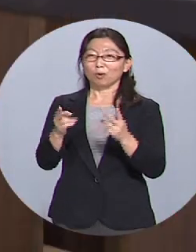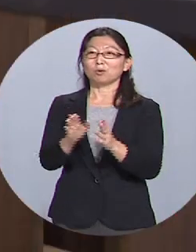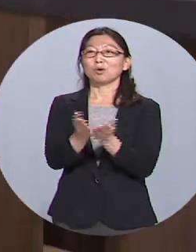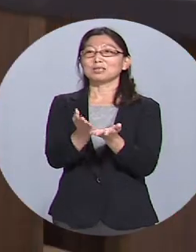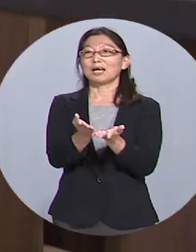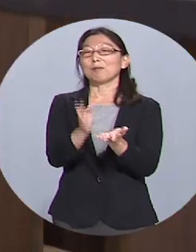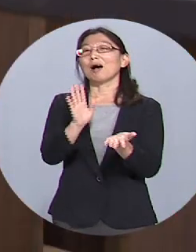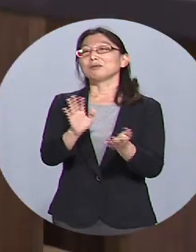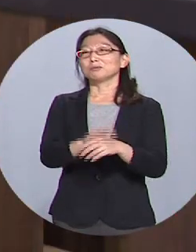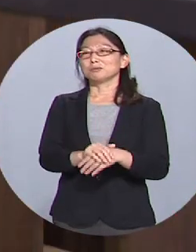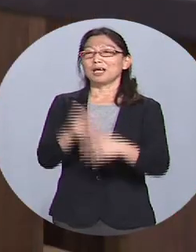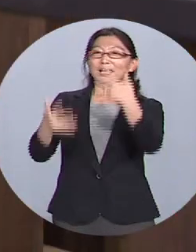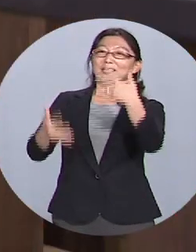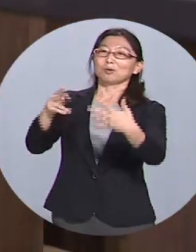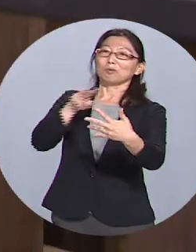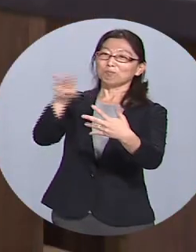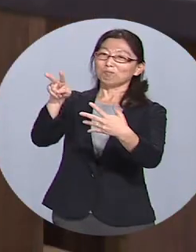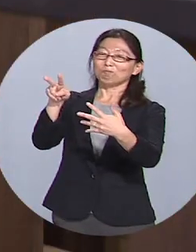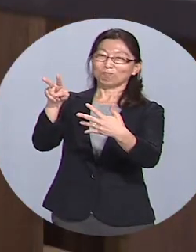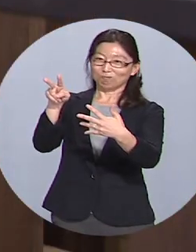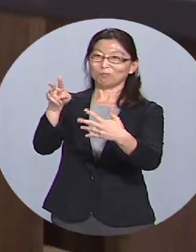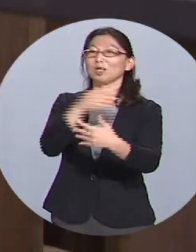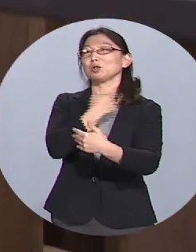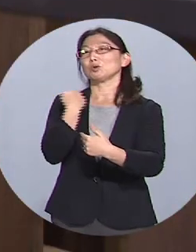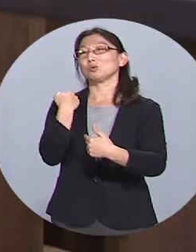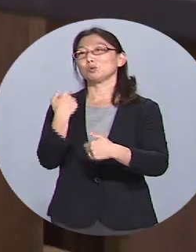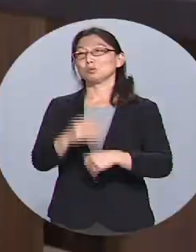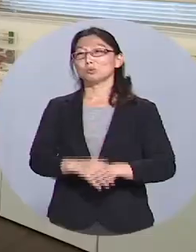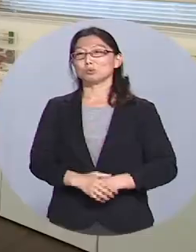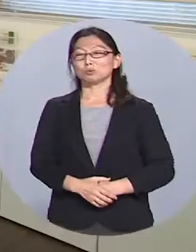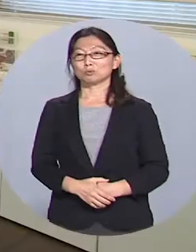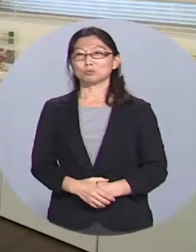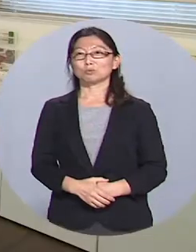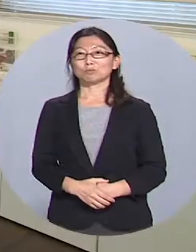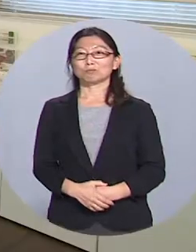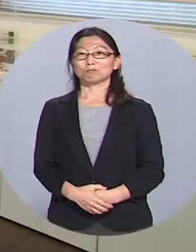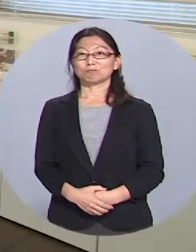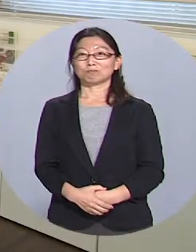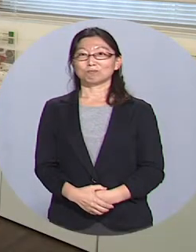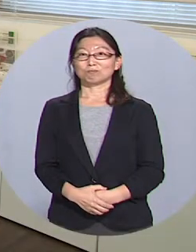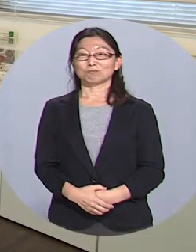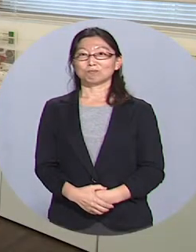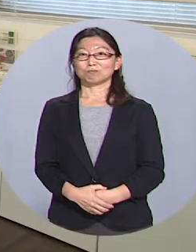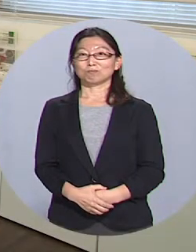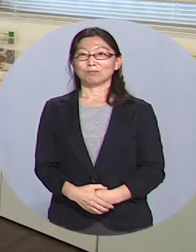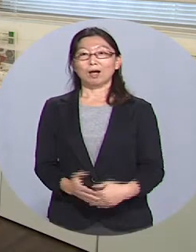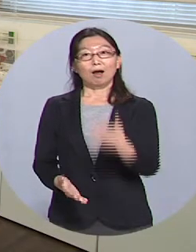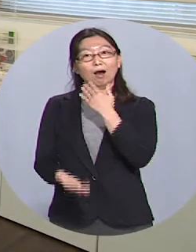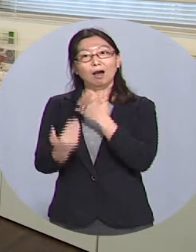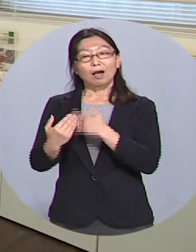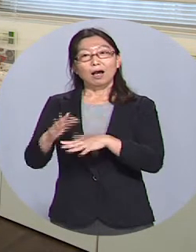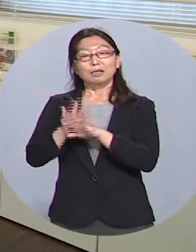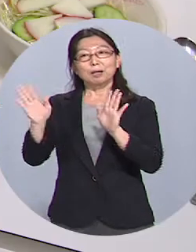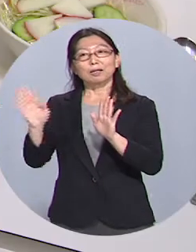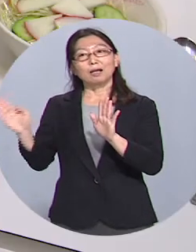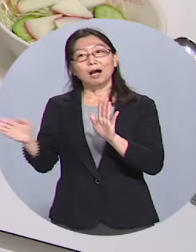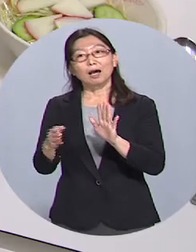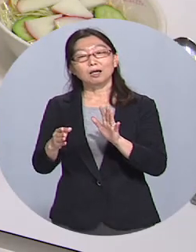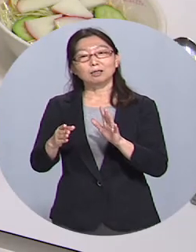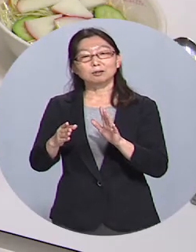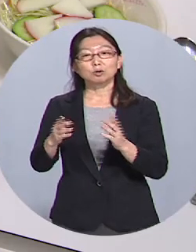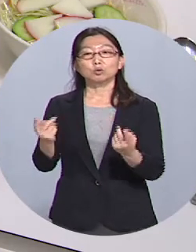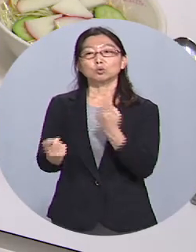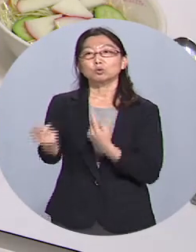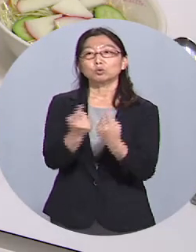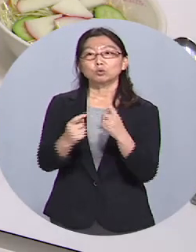見ることもできます。 2010年の開館以来年間の来館者